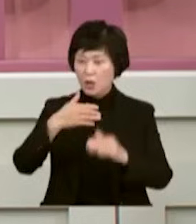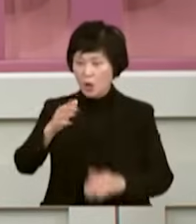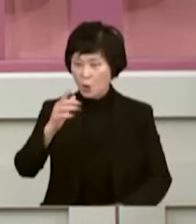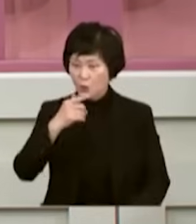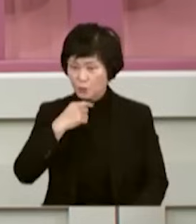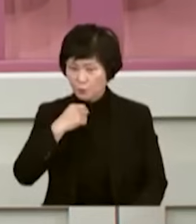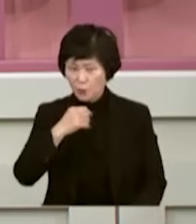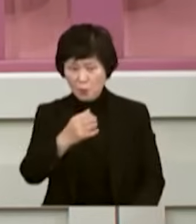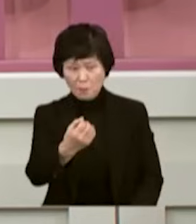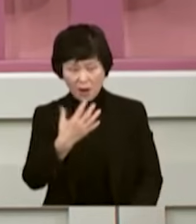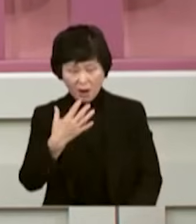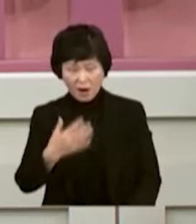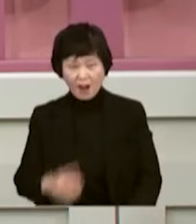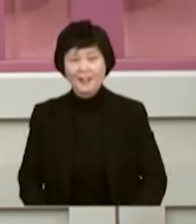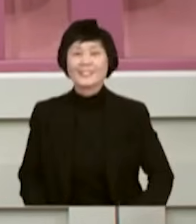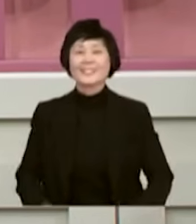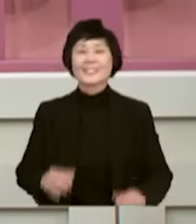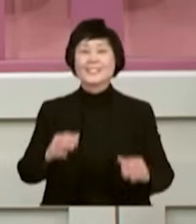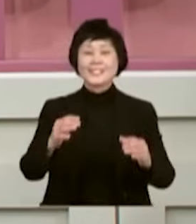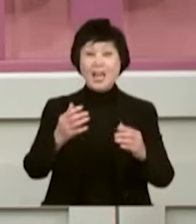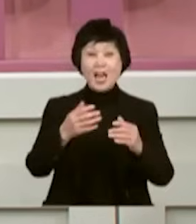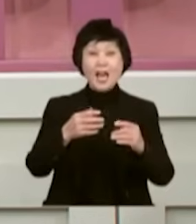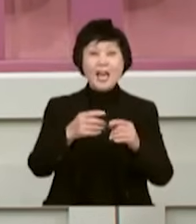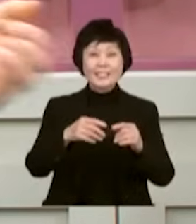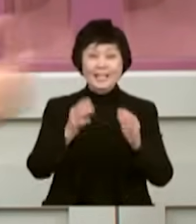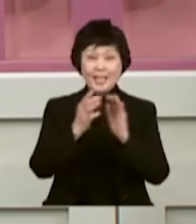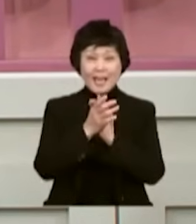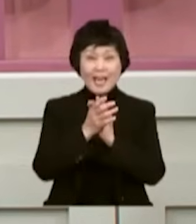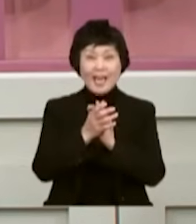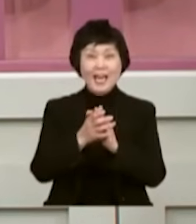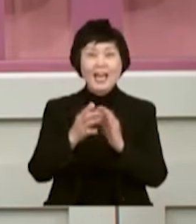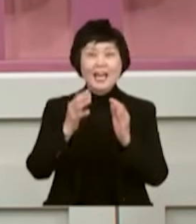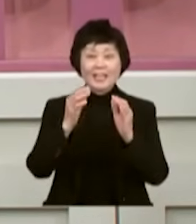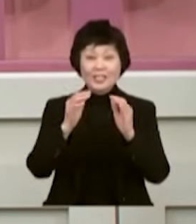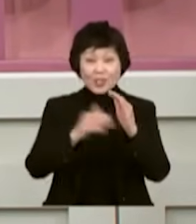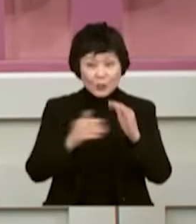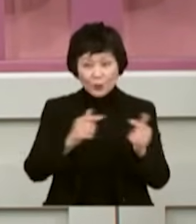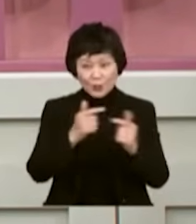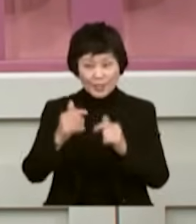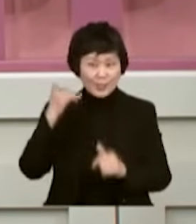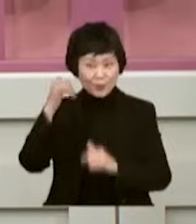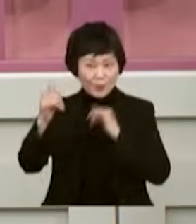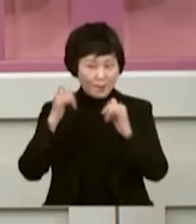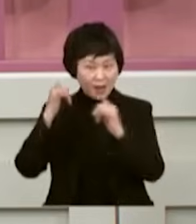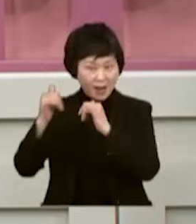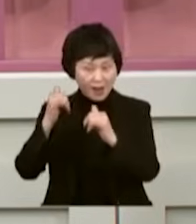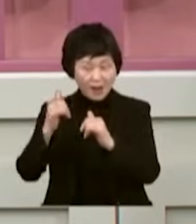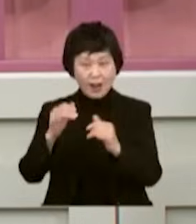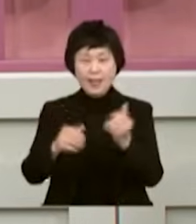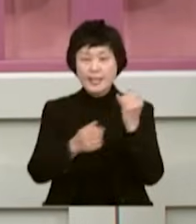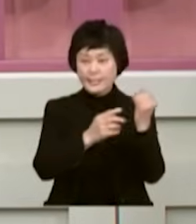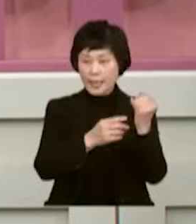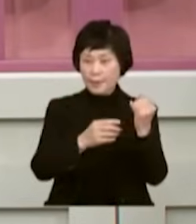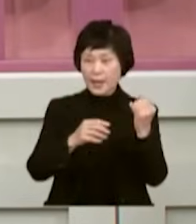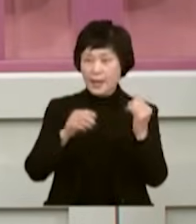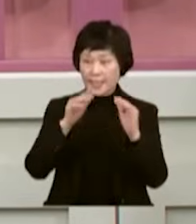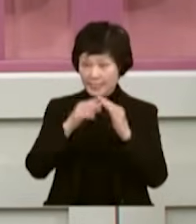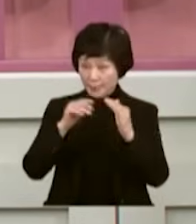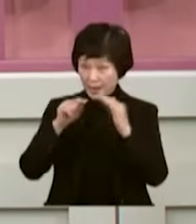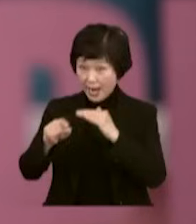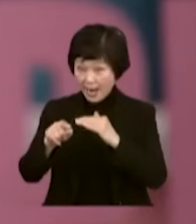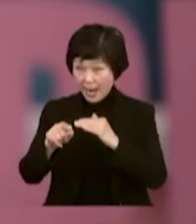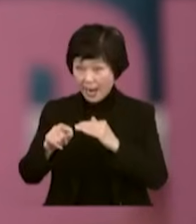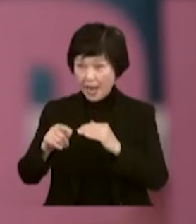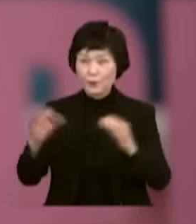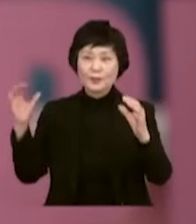그래서 제가 개척 멤버들에게 아 잠에 간다 빨리 다 나와 있으라 그래가지고 새벽 2시에 가서 연결해